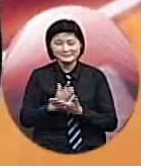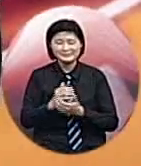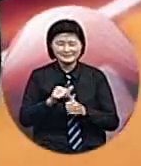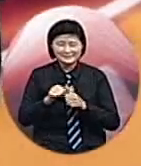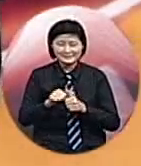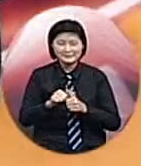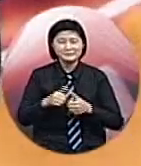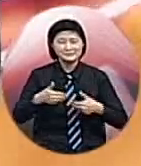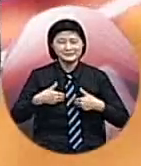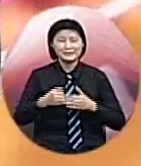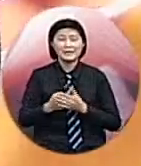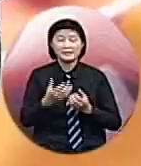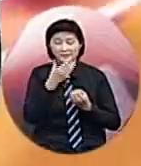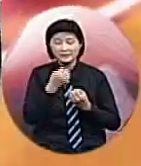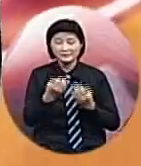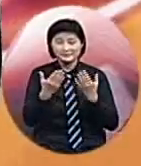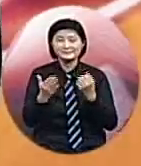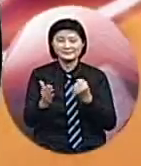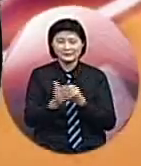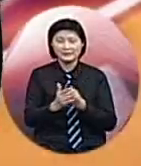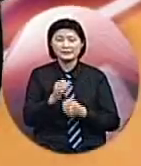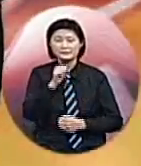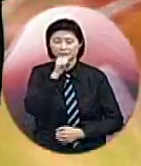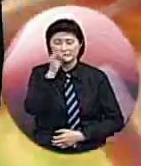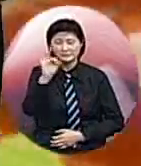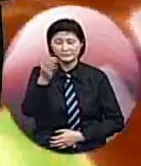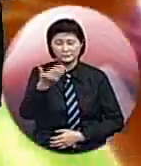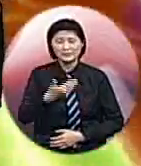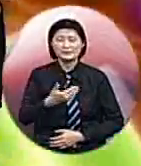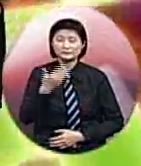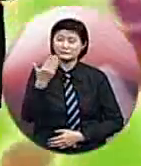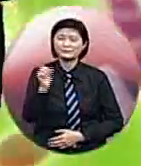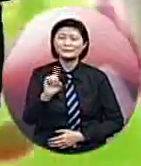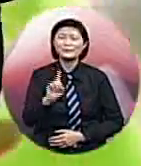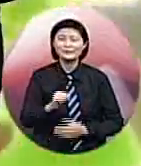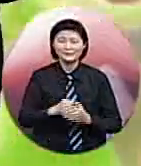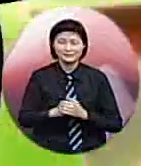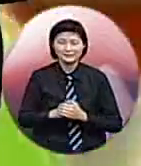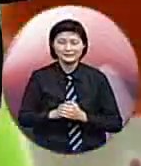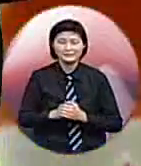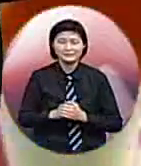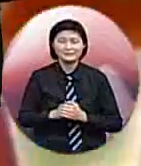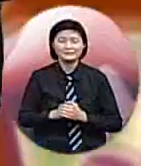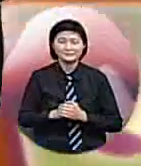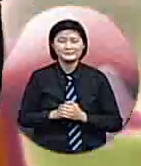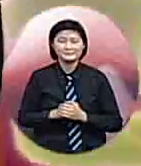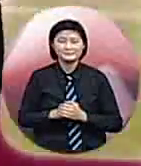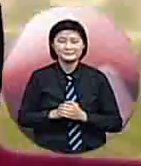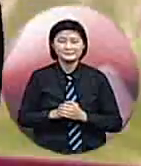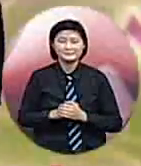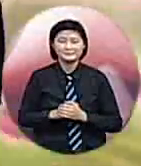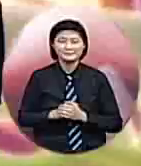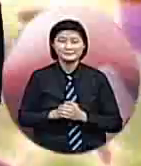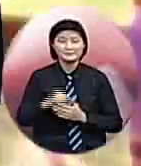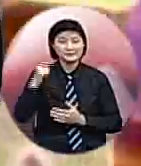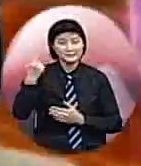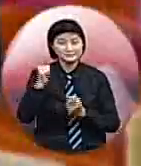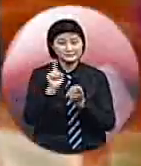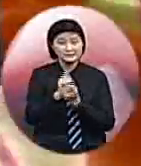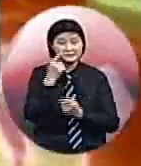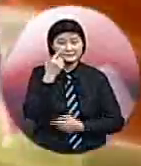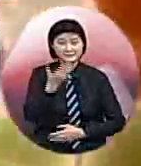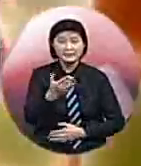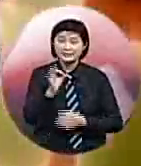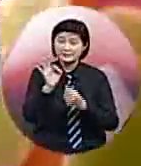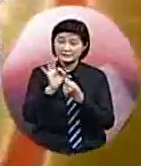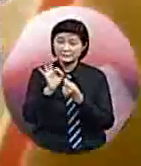되겠네. 경사났는데 10점 주셔야지. 9점이 뭐요? 네, 잘 9점? 들었습니다. 그럼요. 네, 이제 다음 분